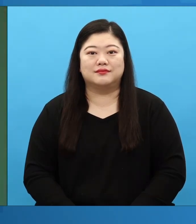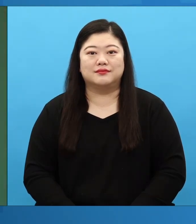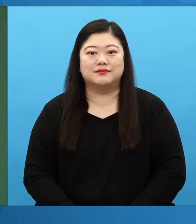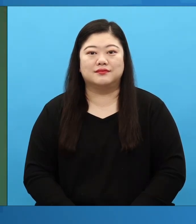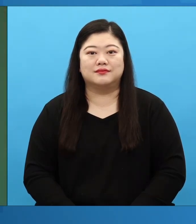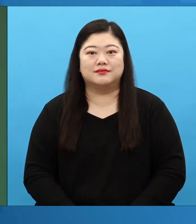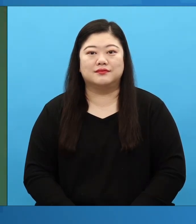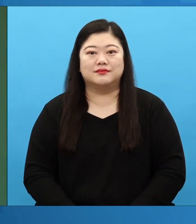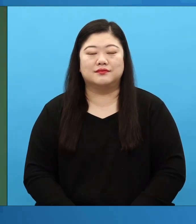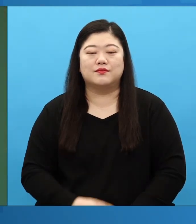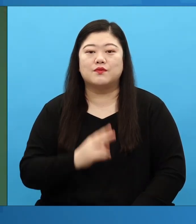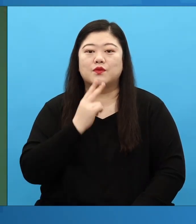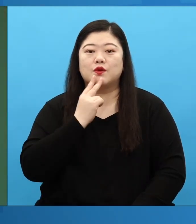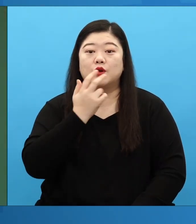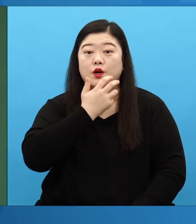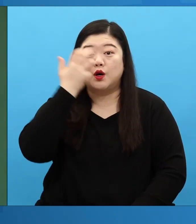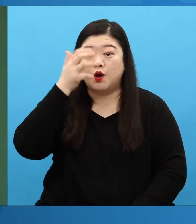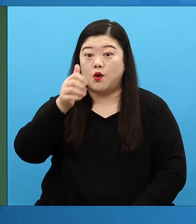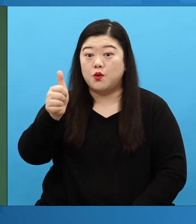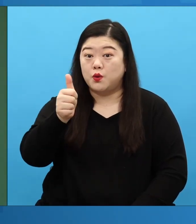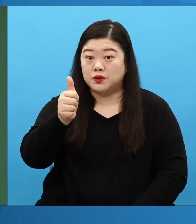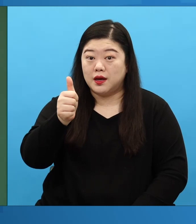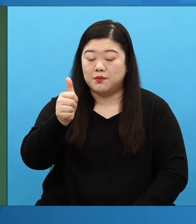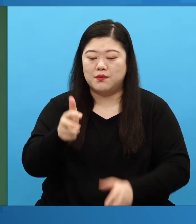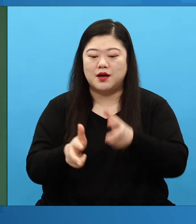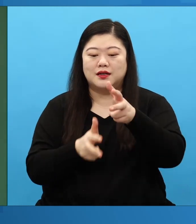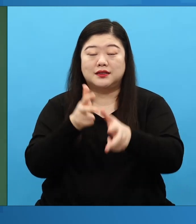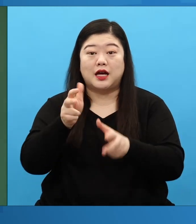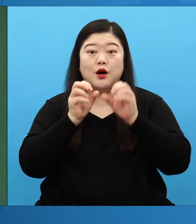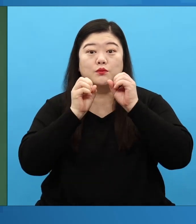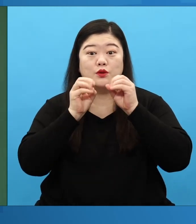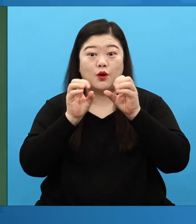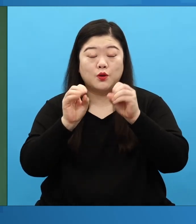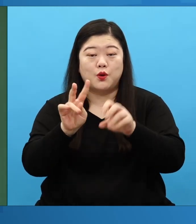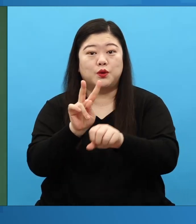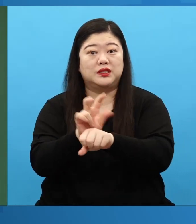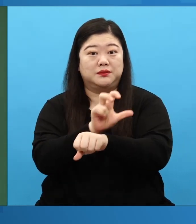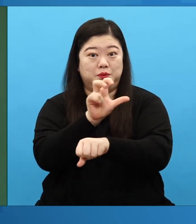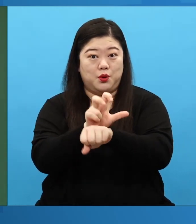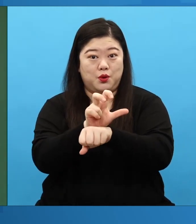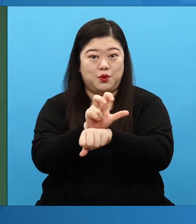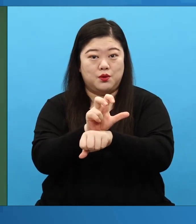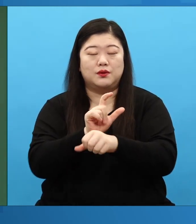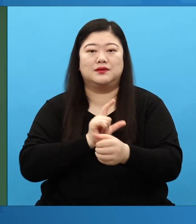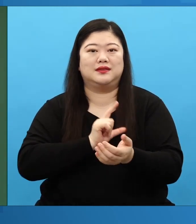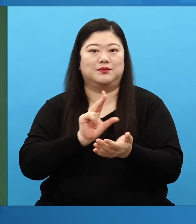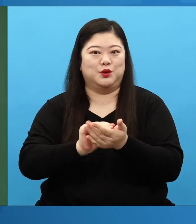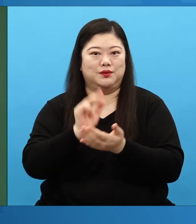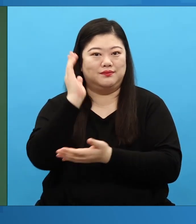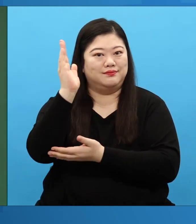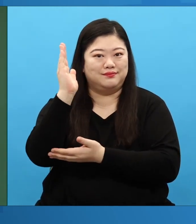요셉의 산업선교 25시입니다. It is the 25 hours of Joseph's business missions.